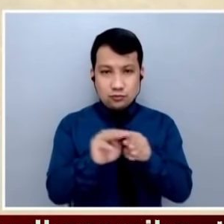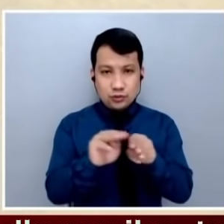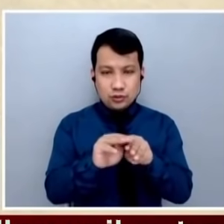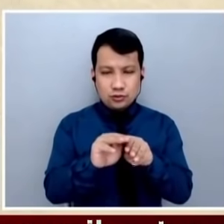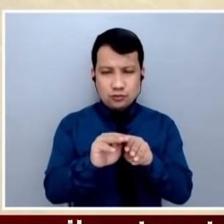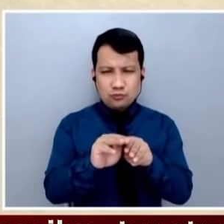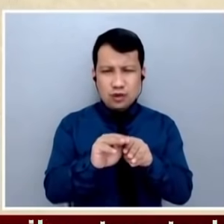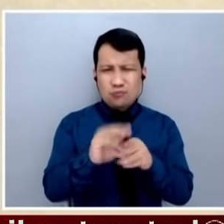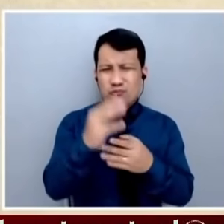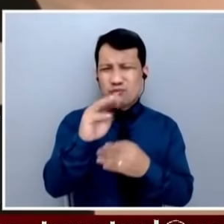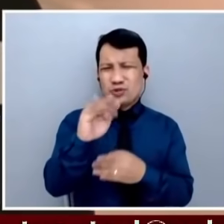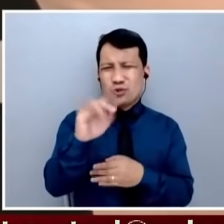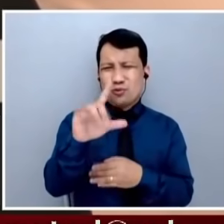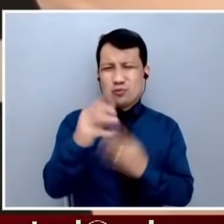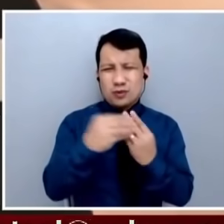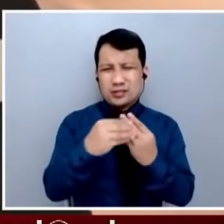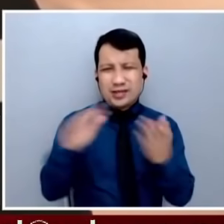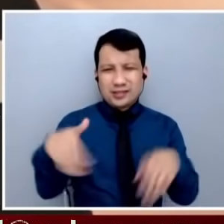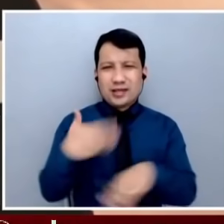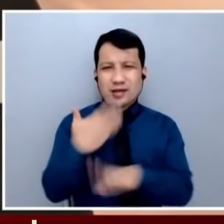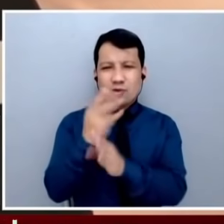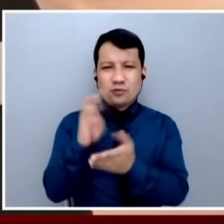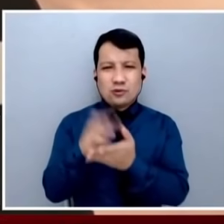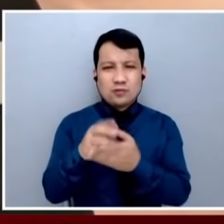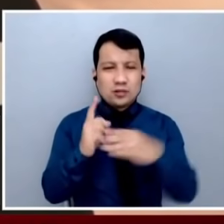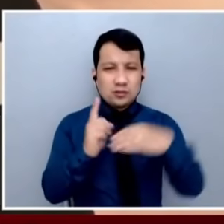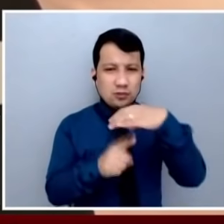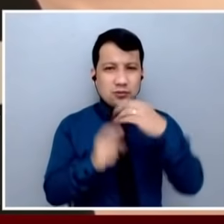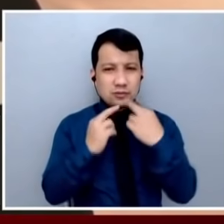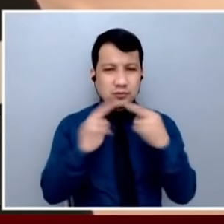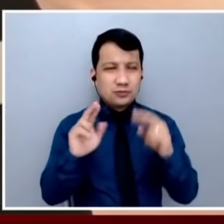City. Vivian Gulia, ABS-CBN News.